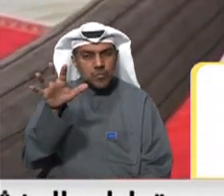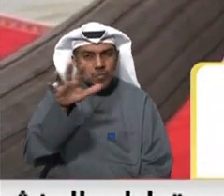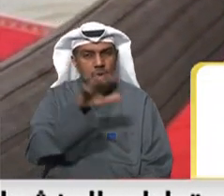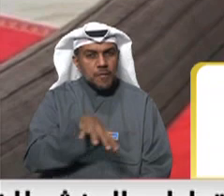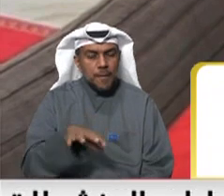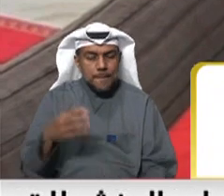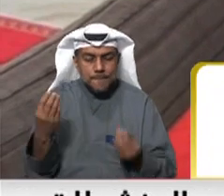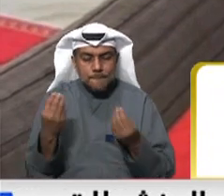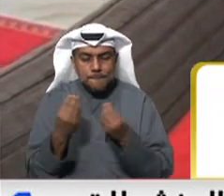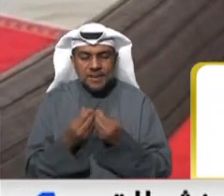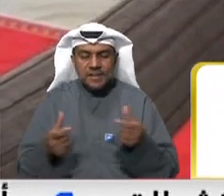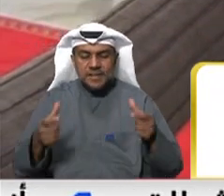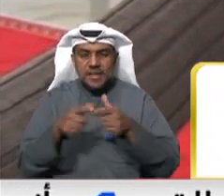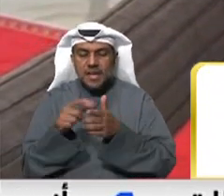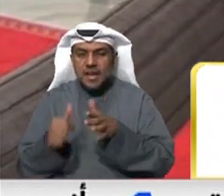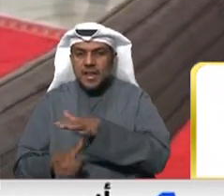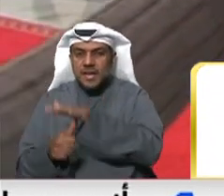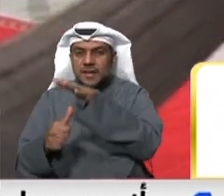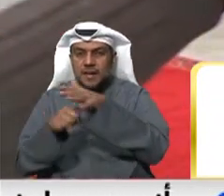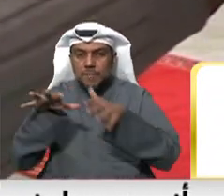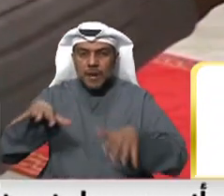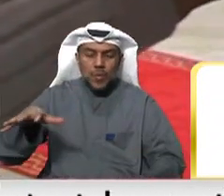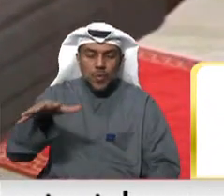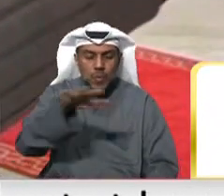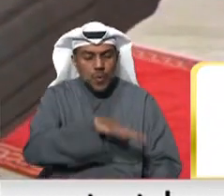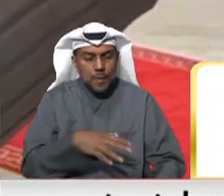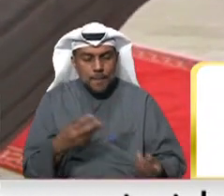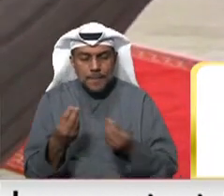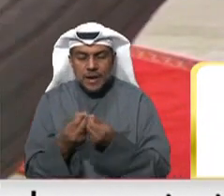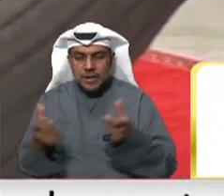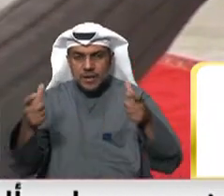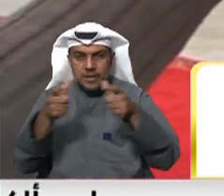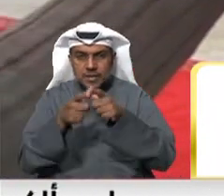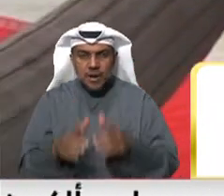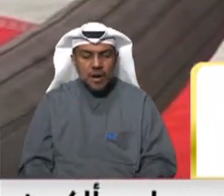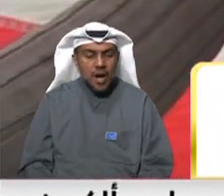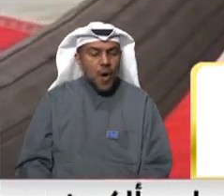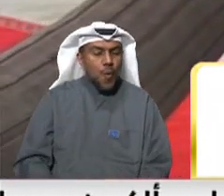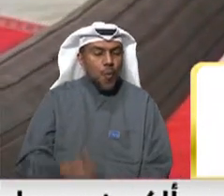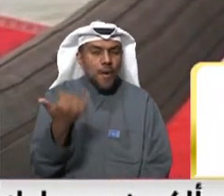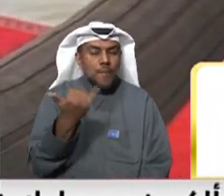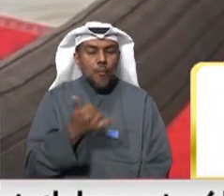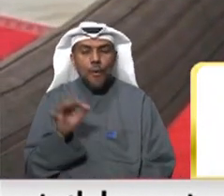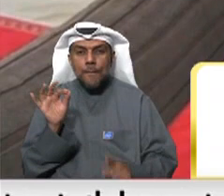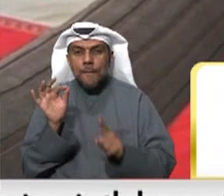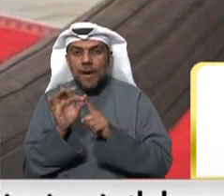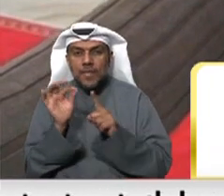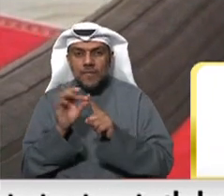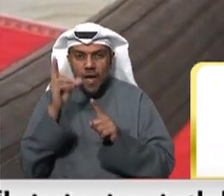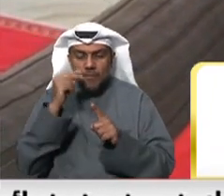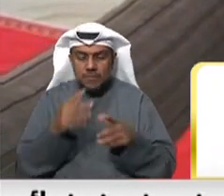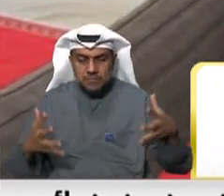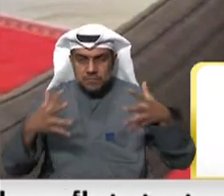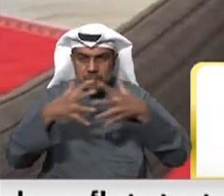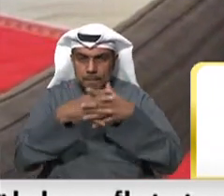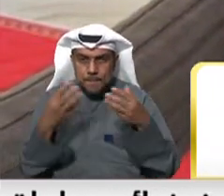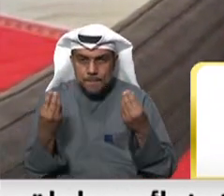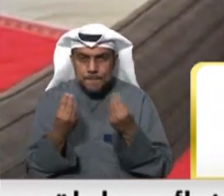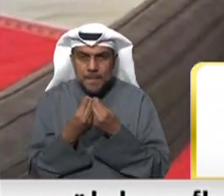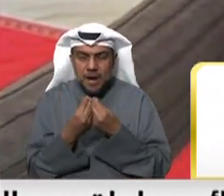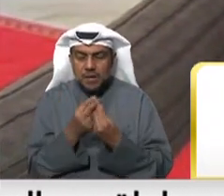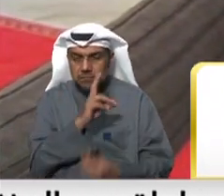South، ويمكن القول أن أحد الأهداف هو تعزيز الشراكة